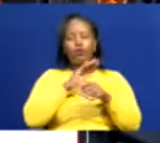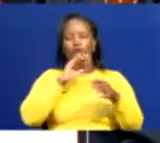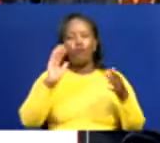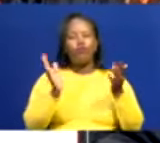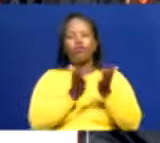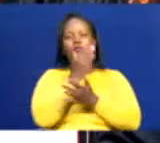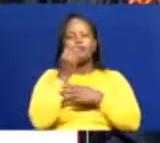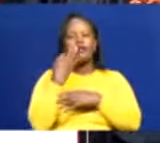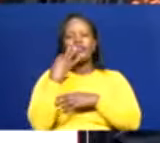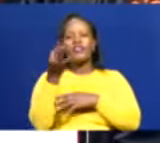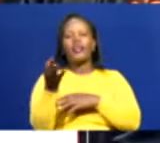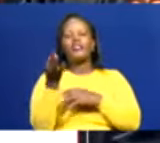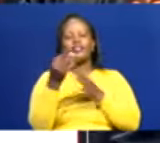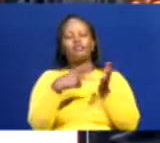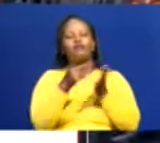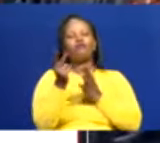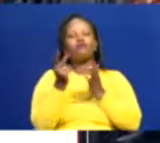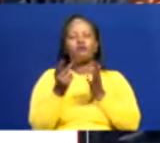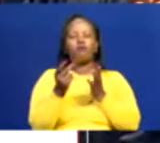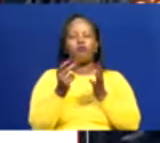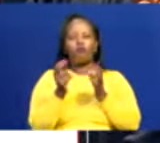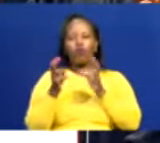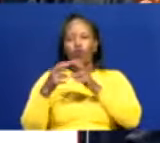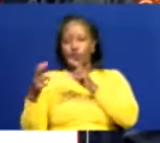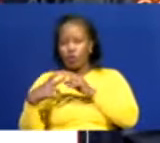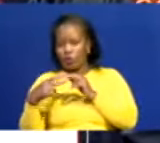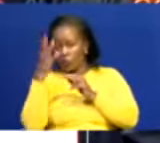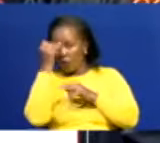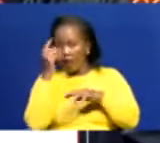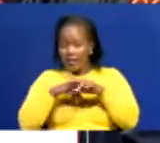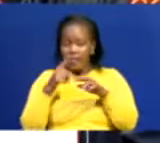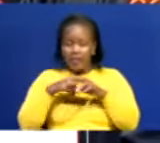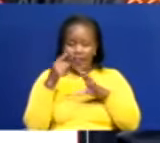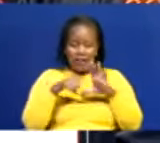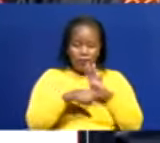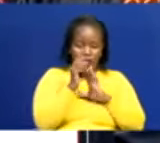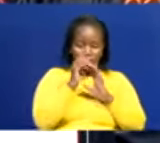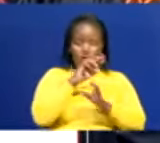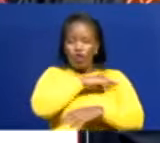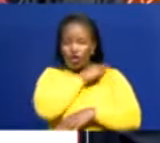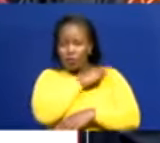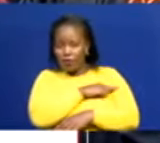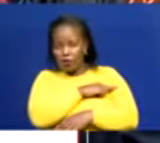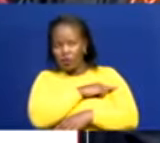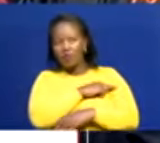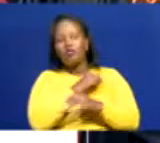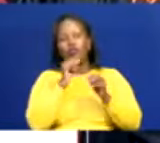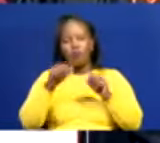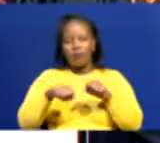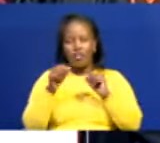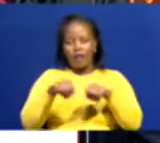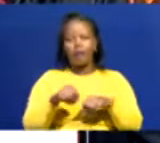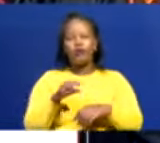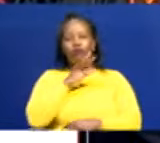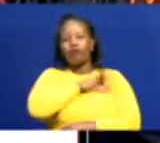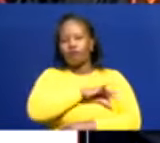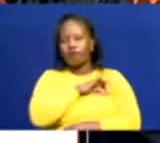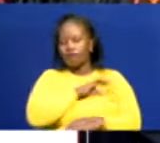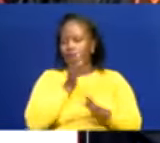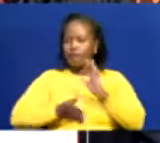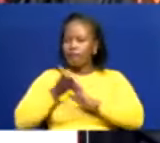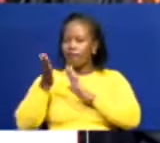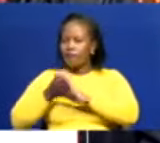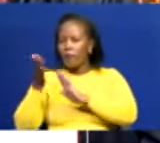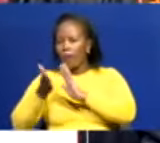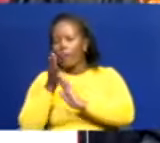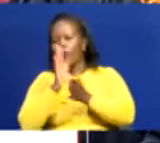the 300 shilling registration ili wanapoenda katika assessment pale hospitali wakaweze kusaidika kwa haraka bila kukua na